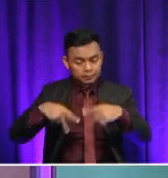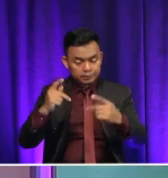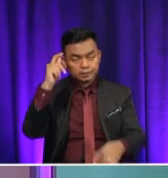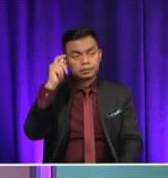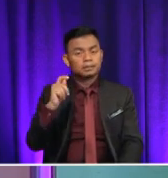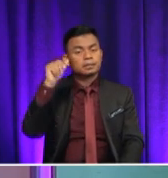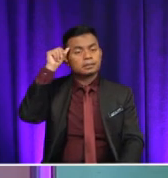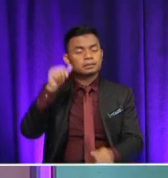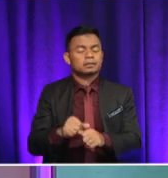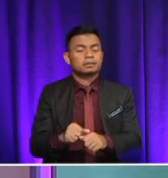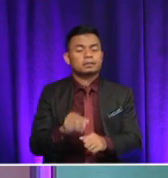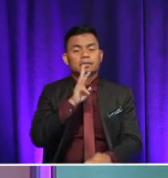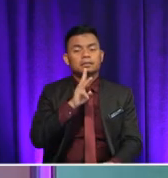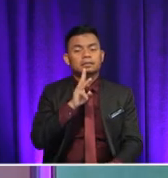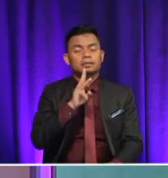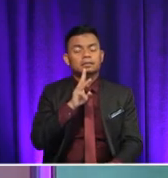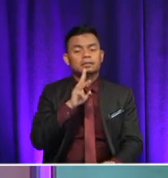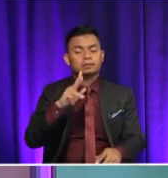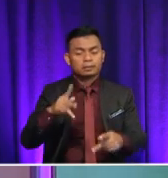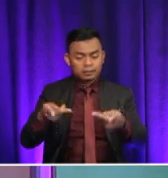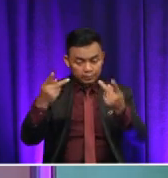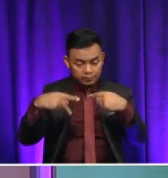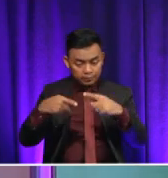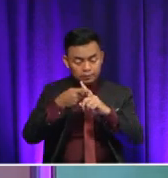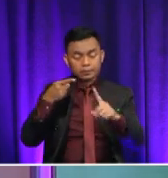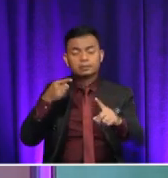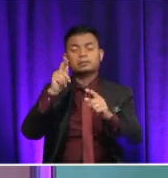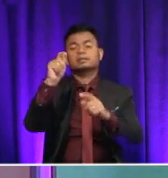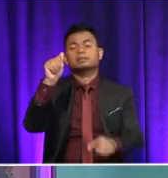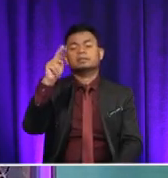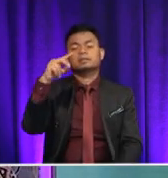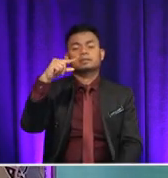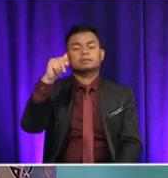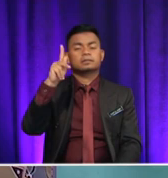ini datang daripada tangki bekal tidak langsung